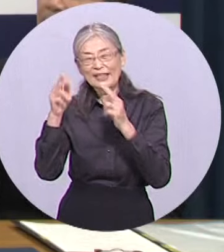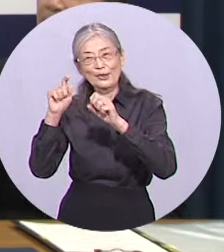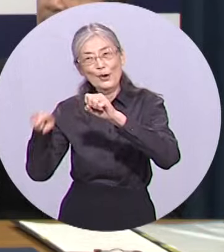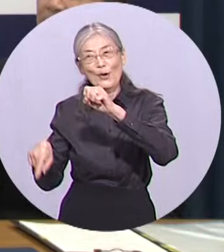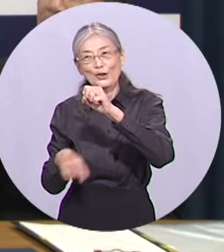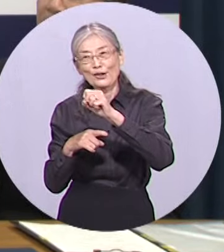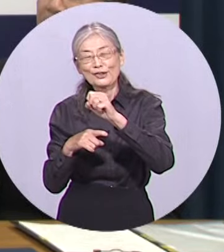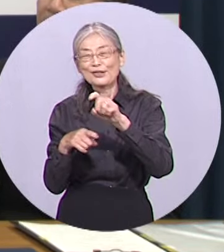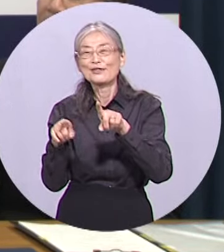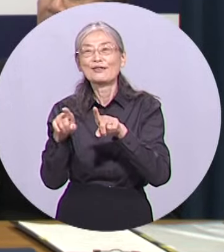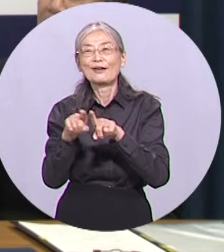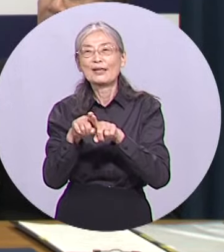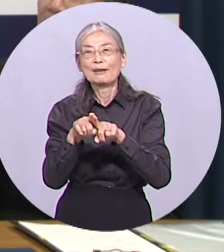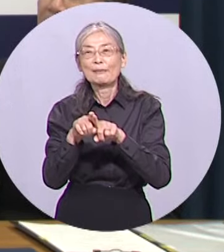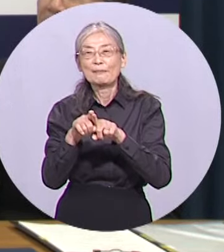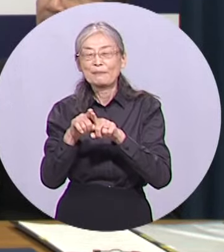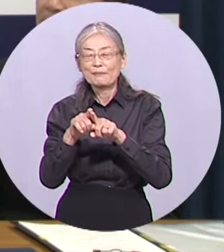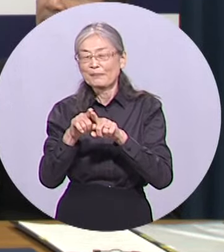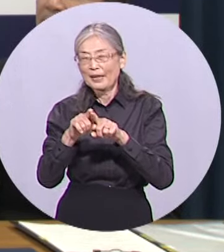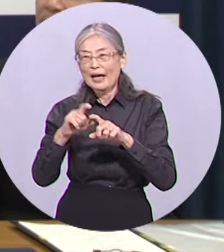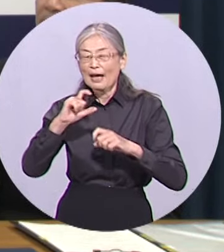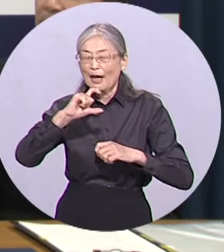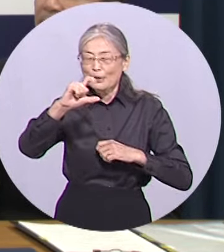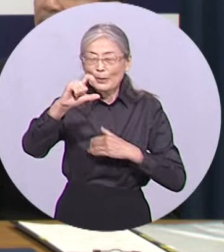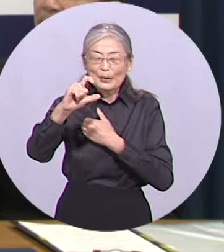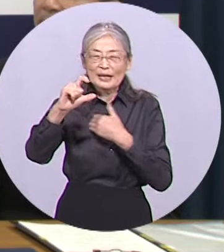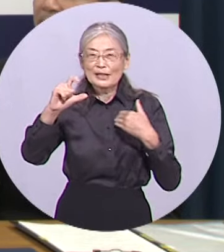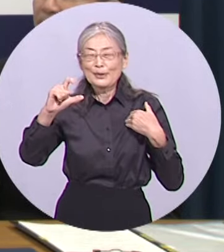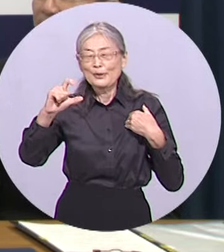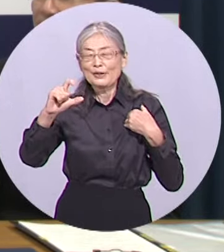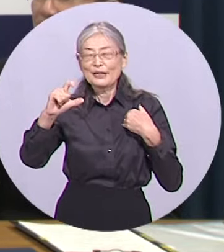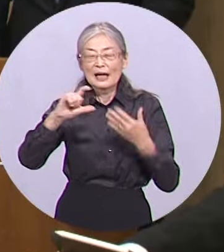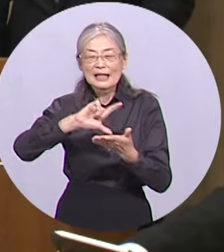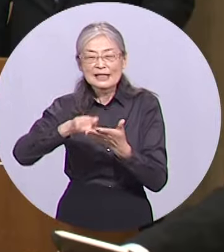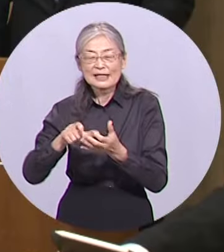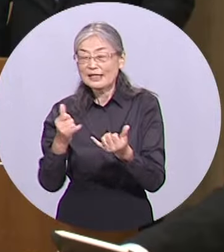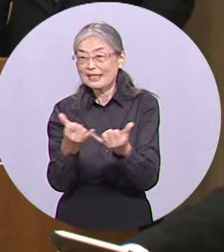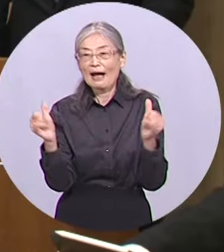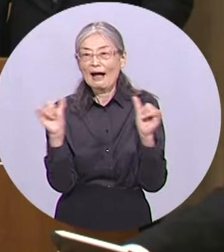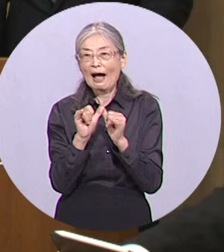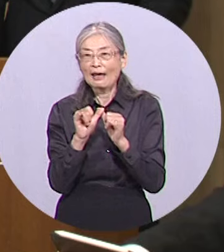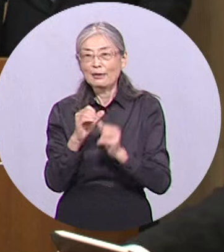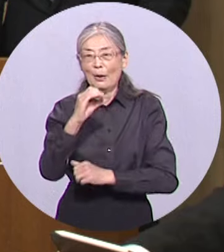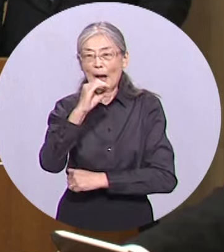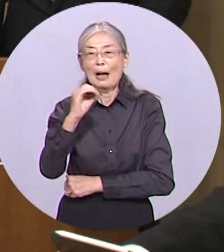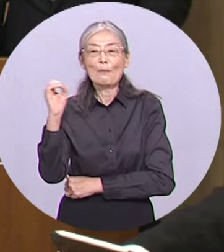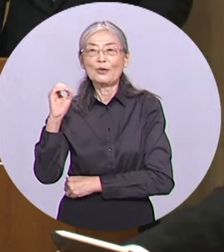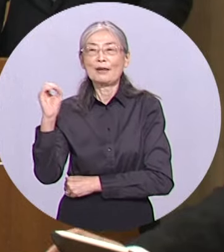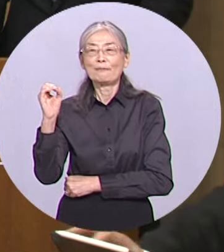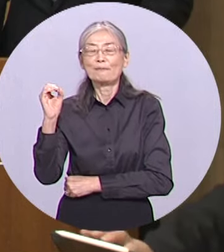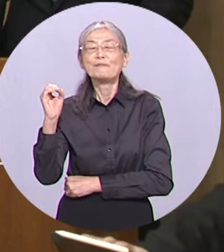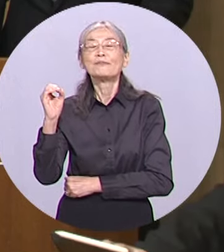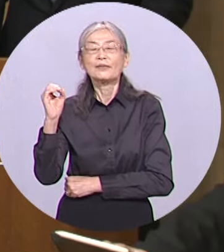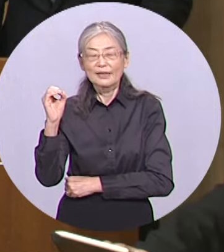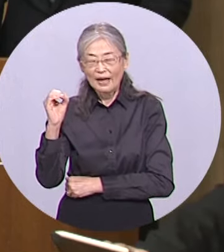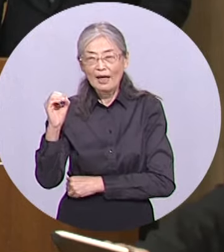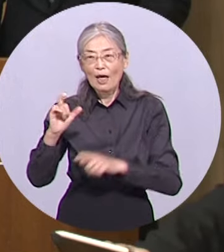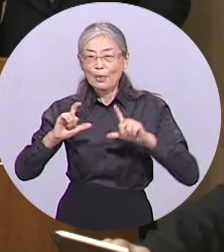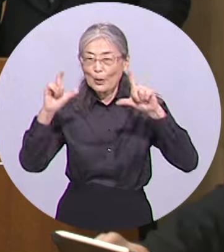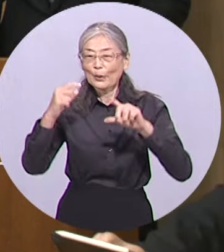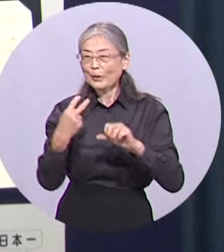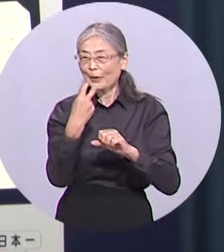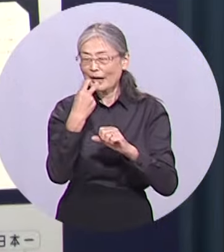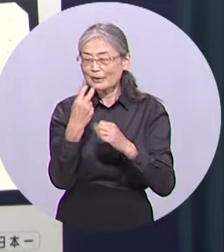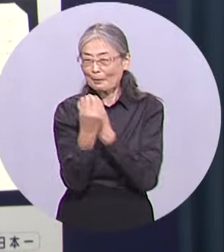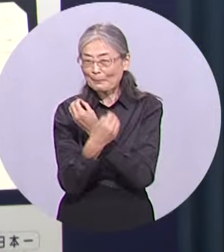ね、持続可能な地域社会とカーボンニュートラルの実現などで東京ガスさんとは連携協定を結ばせ